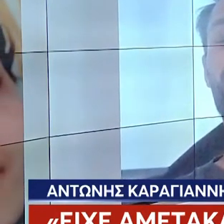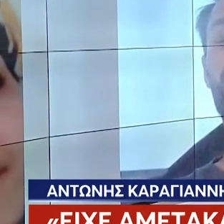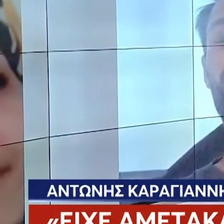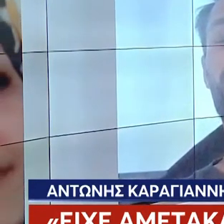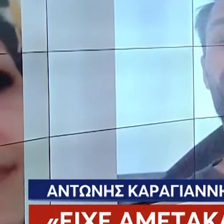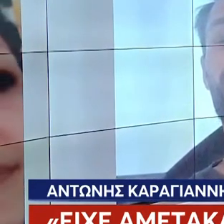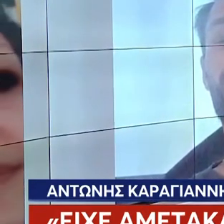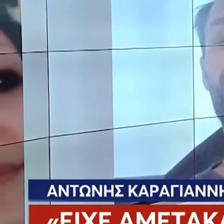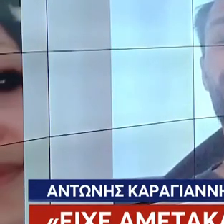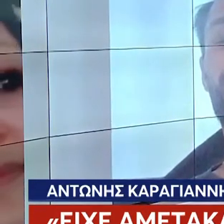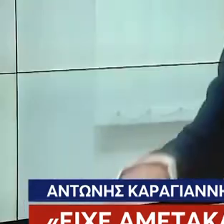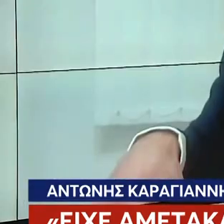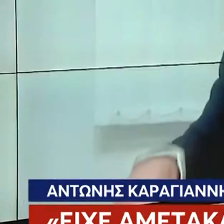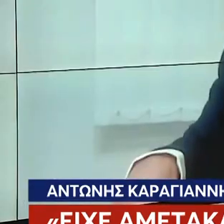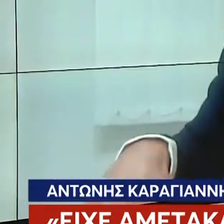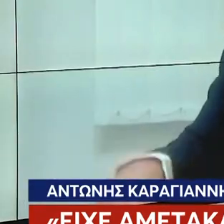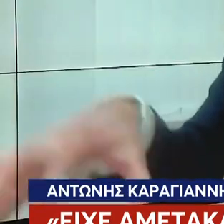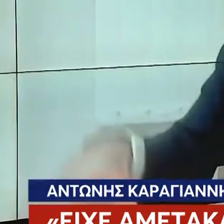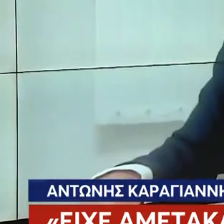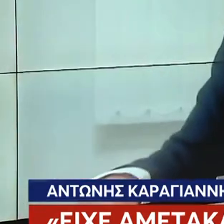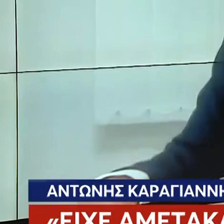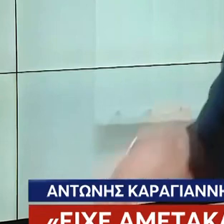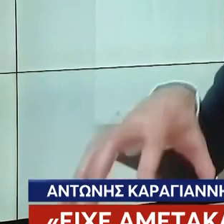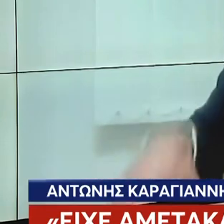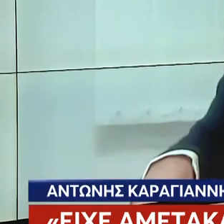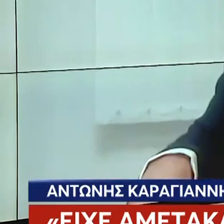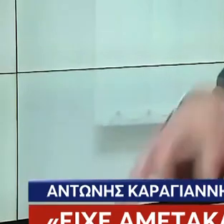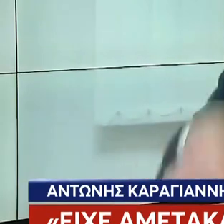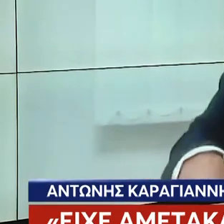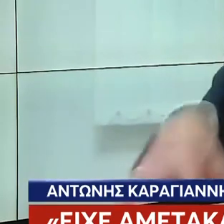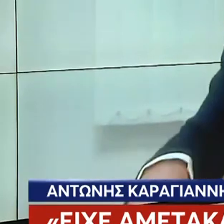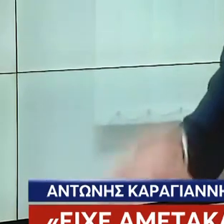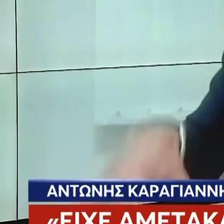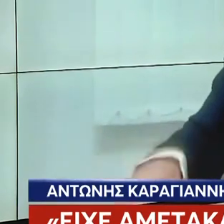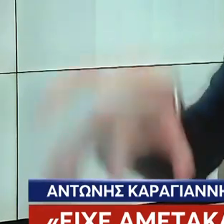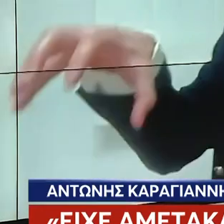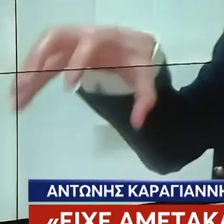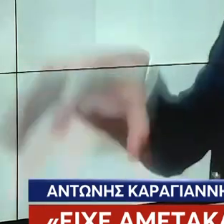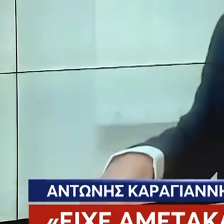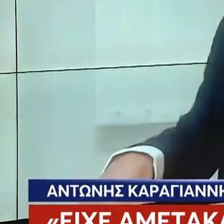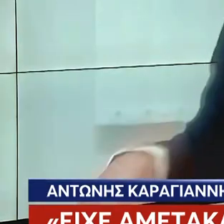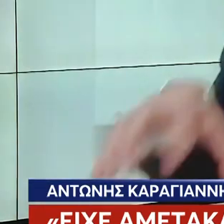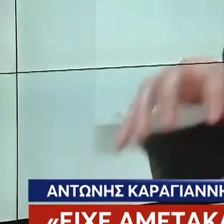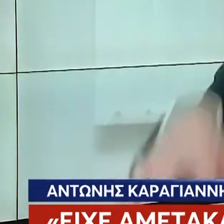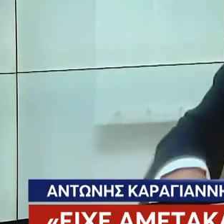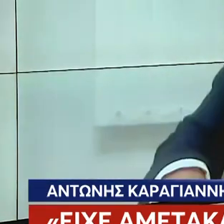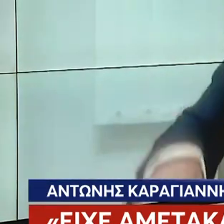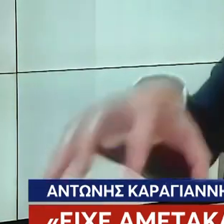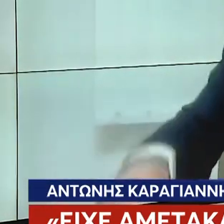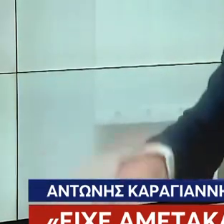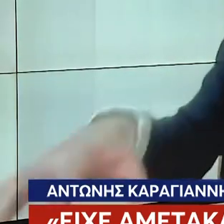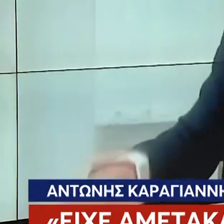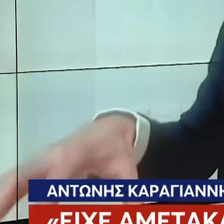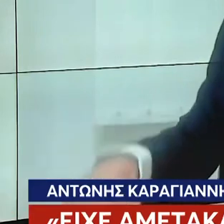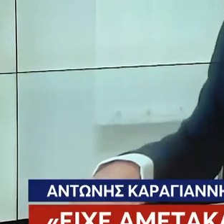τα περιστατικά. Μετήκησε σε περιοχή εκτός του νομού Θεσσαλονίκης. Σε διεύθυνση που μόνο εγώ και σήμερα κάτι θες που γνωρίζαμε, προκειμένου